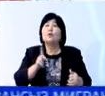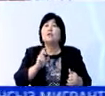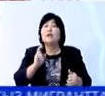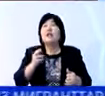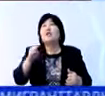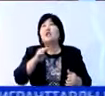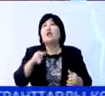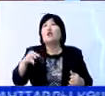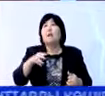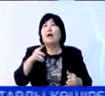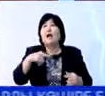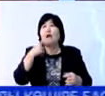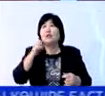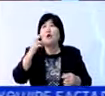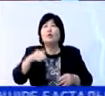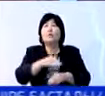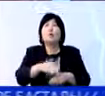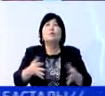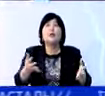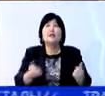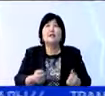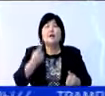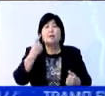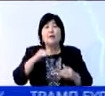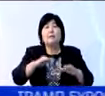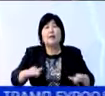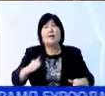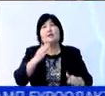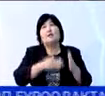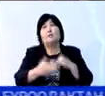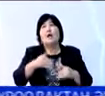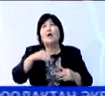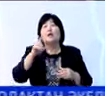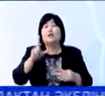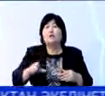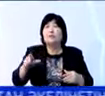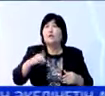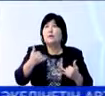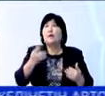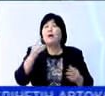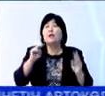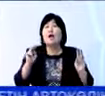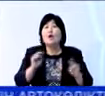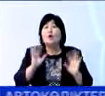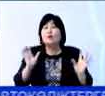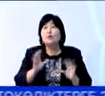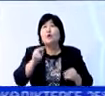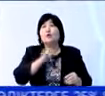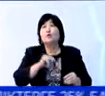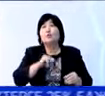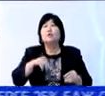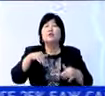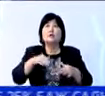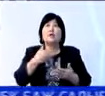Жанар Махамбетова атаулы әлеуметтік көмек алады. Бір баласы мүгедек. Депутаттар көппалалы анаға бала күтімінен бөлек жұмыс істеуге кеңес